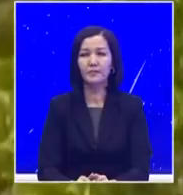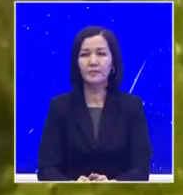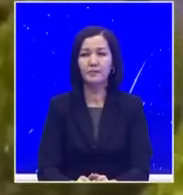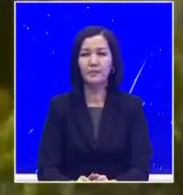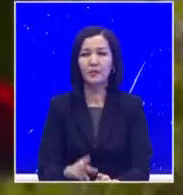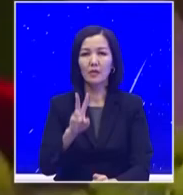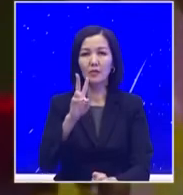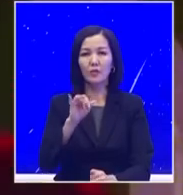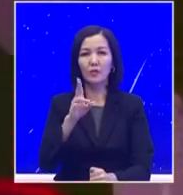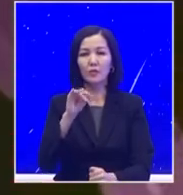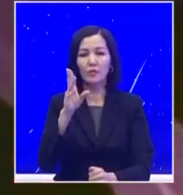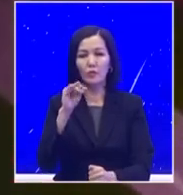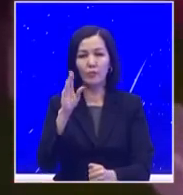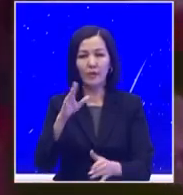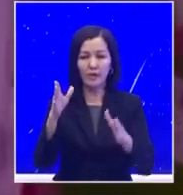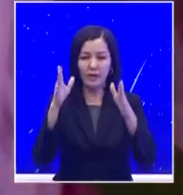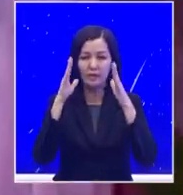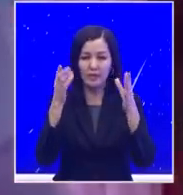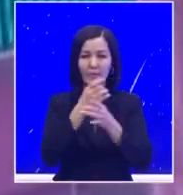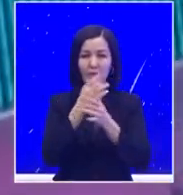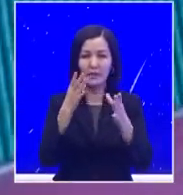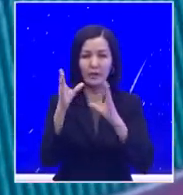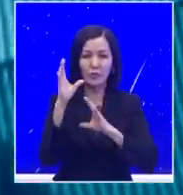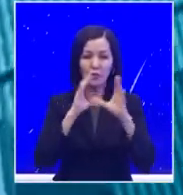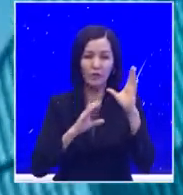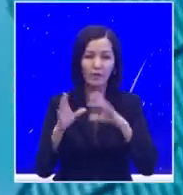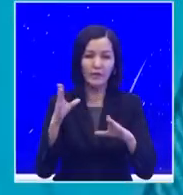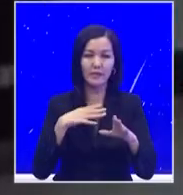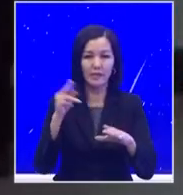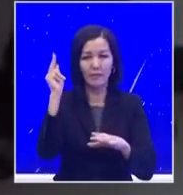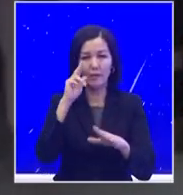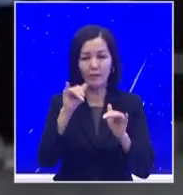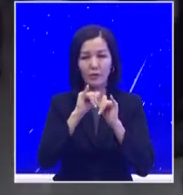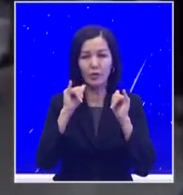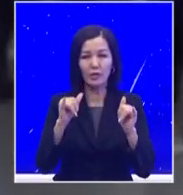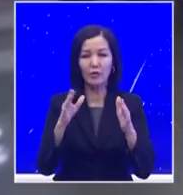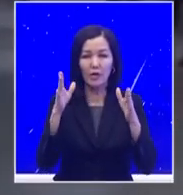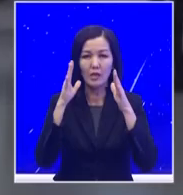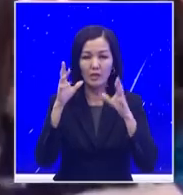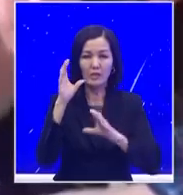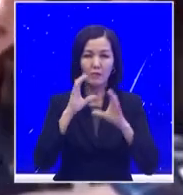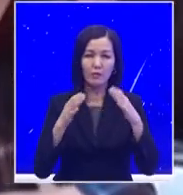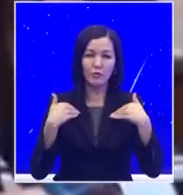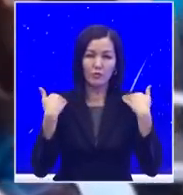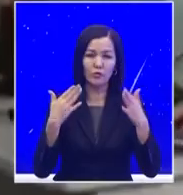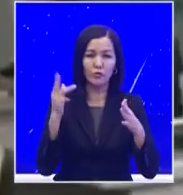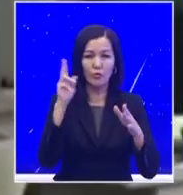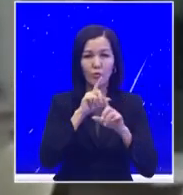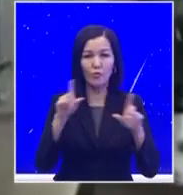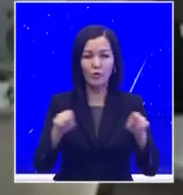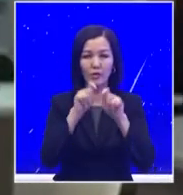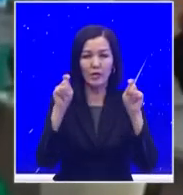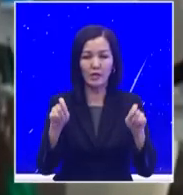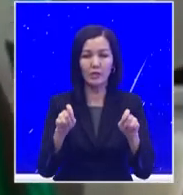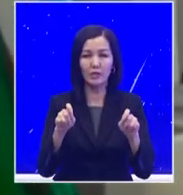Нұр Мүбәрәк Егбет Ислам мәдениеті университеті, республикалық имамдардың білімін жетілдіру Ислам институтысында оқу орындары ашылып,